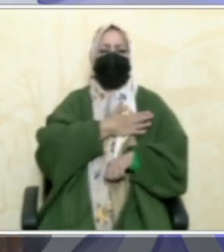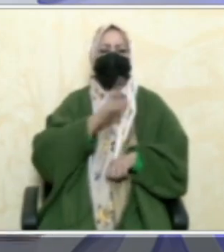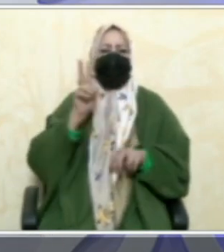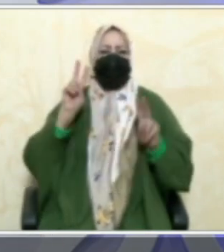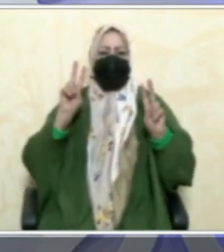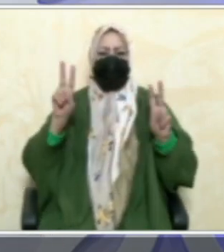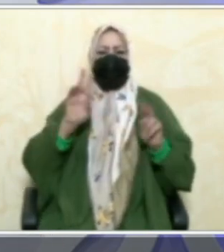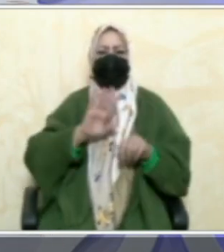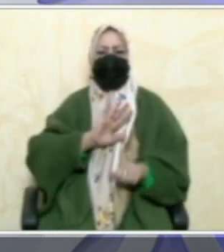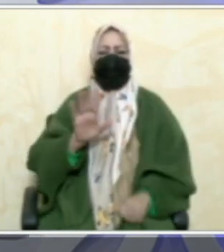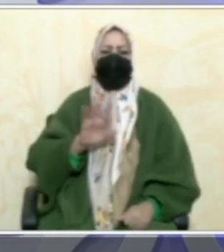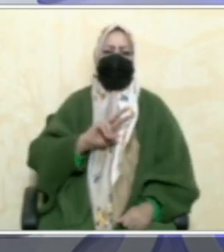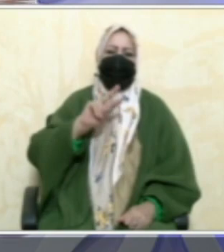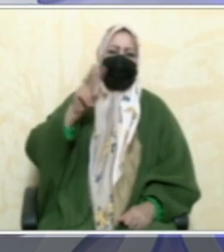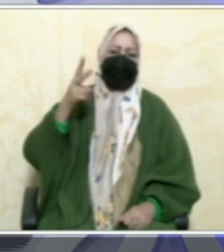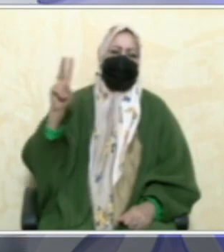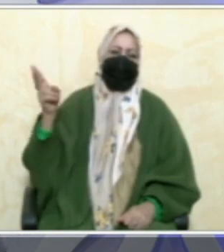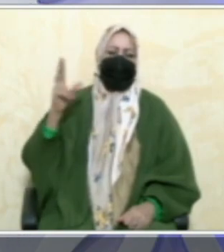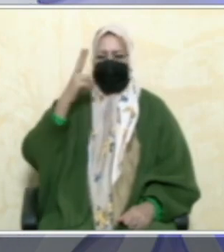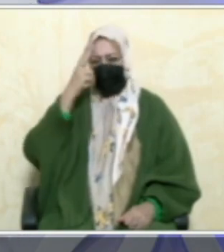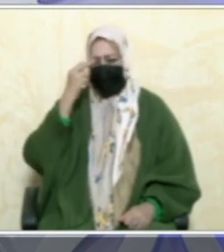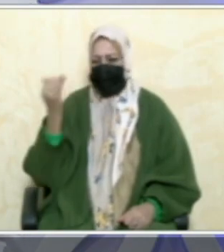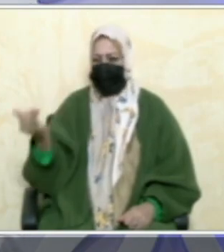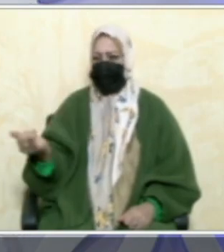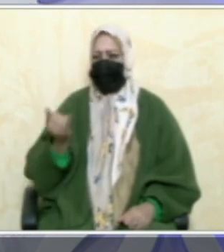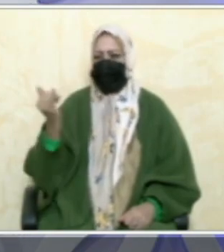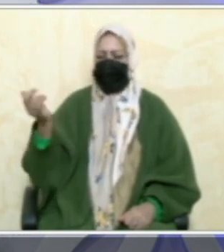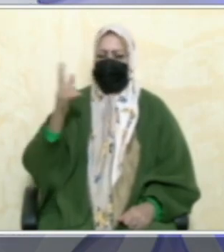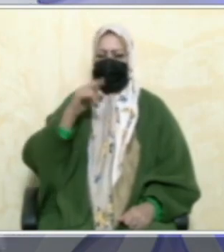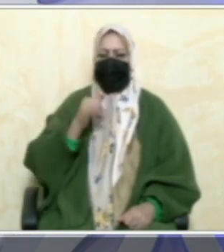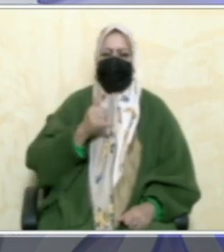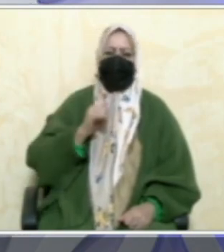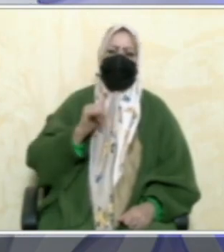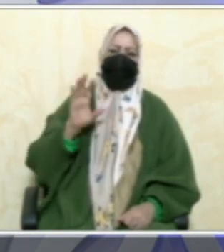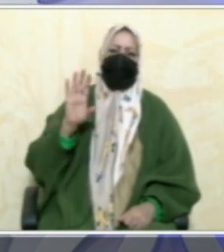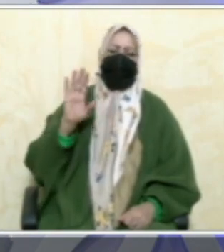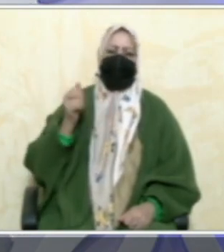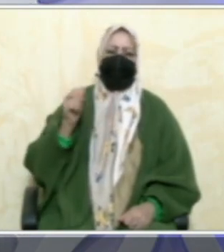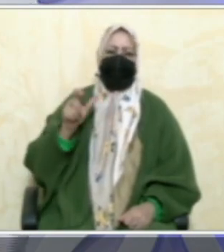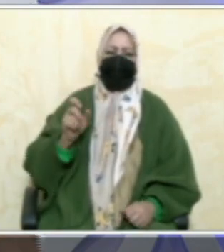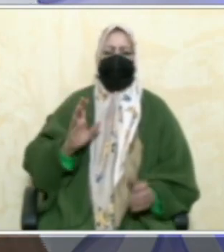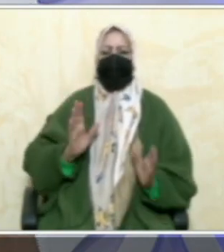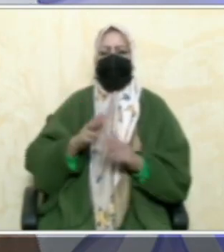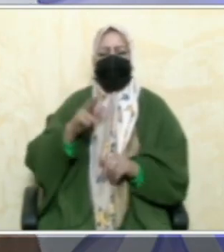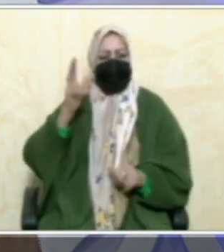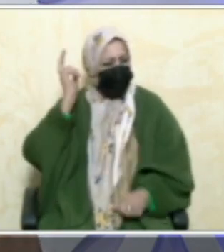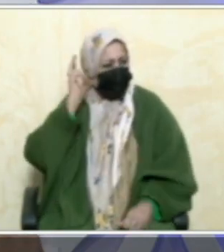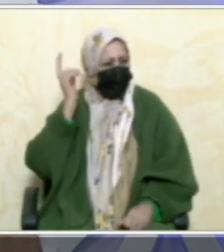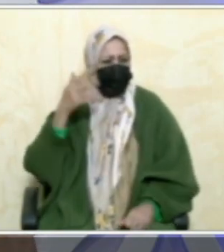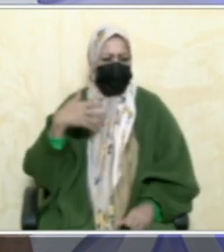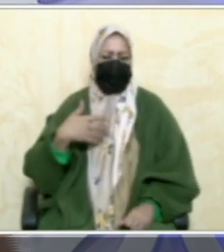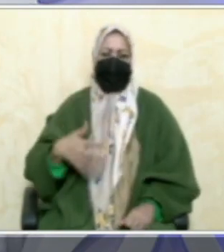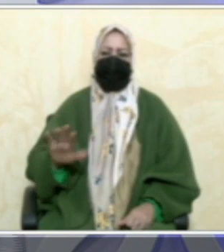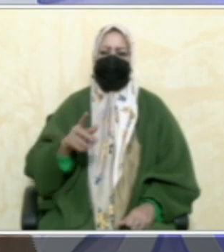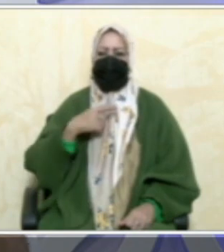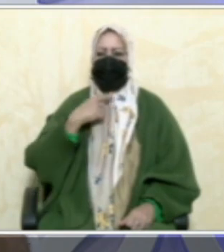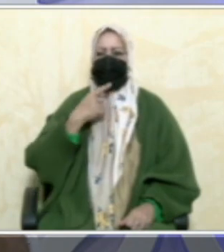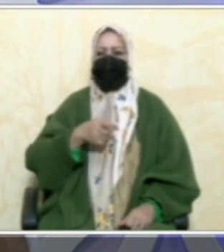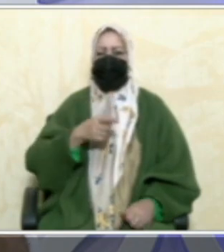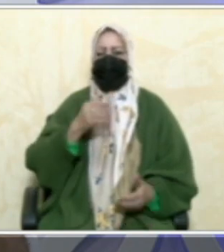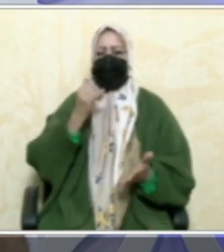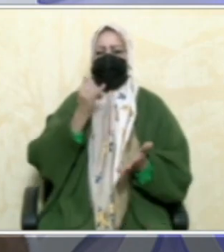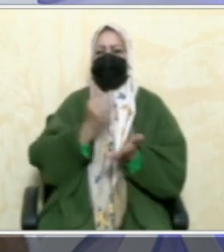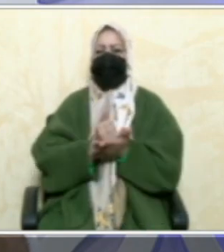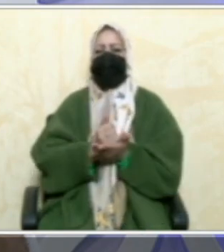حماس إخوان ولا هذوك شيعة ولا قول اللي تبي تقوله، لكن وقت أن يكون القتل مستمرا